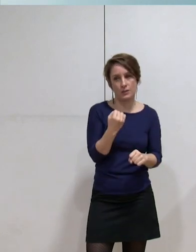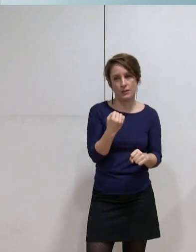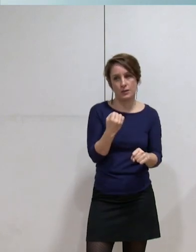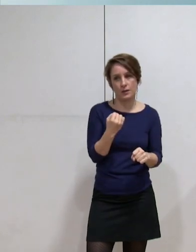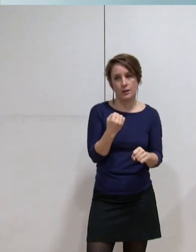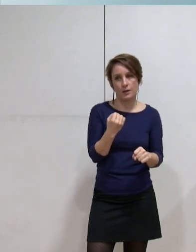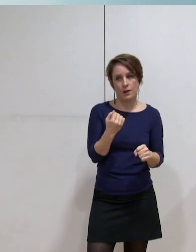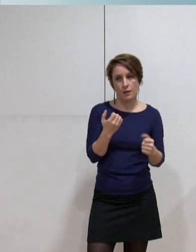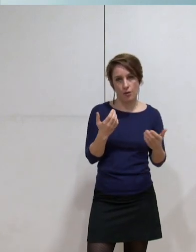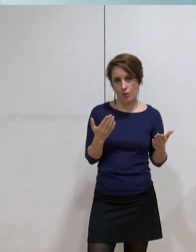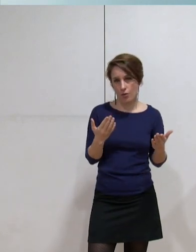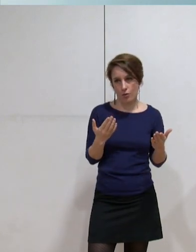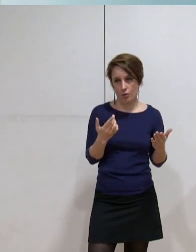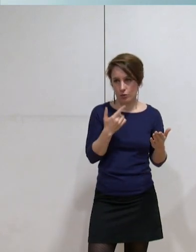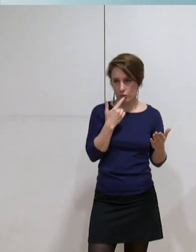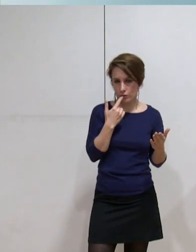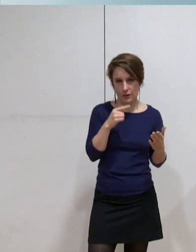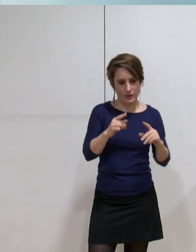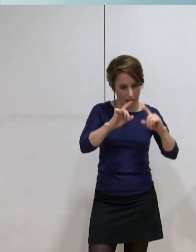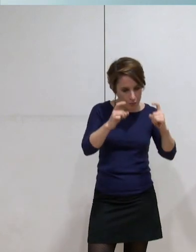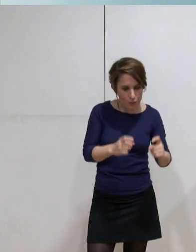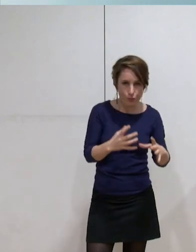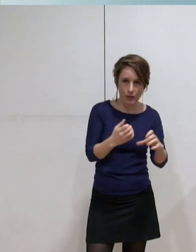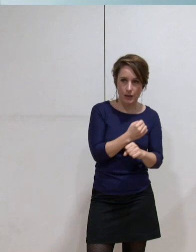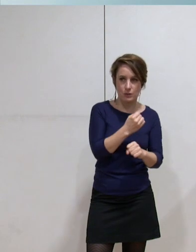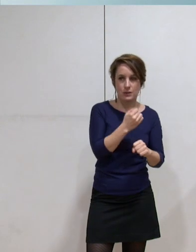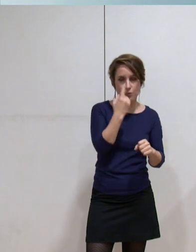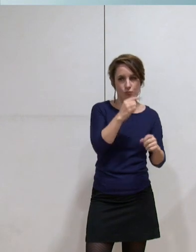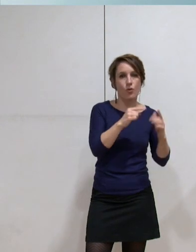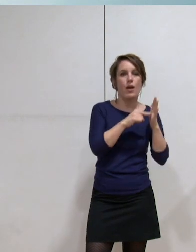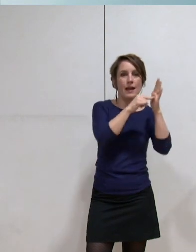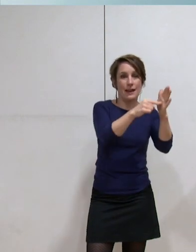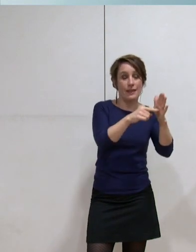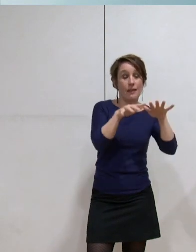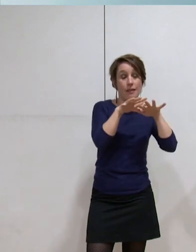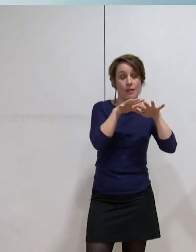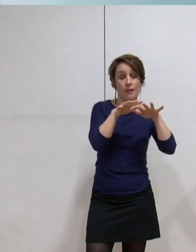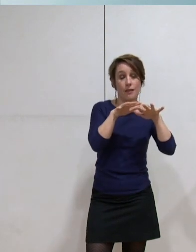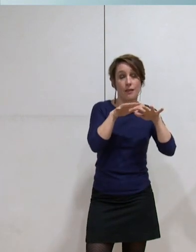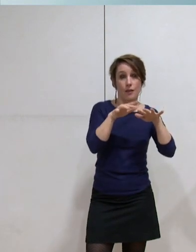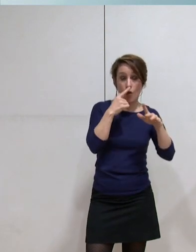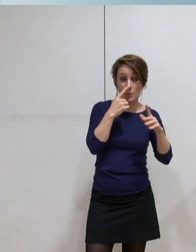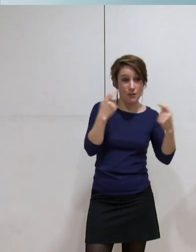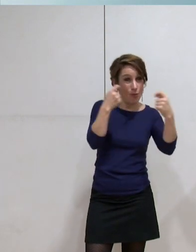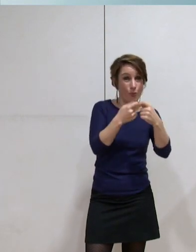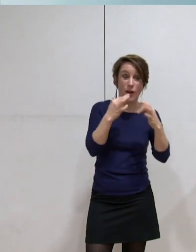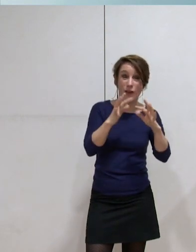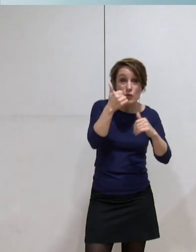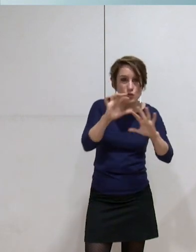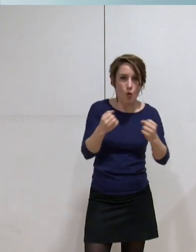façon faciale mais de façon mécanique sur la partie des dettes qui n'étit pas clairement identifiable à une compétence en